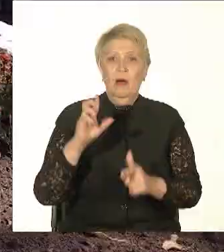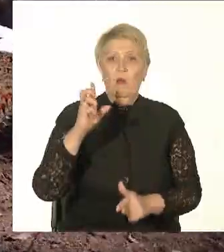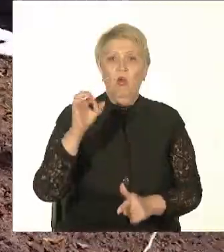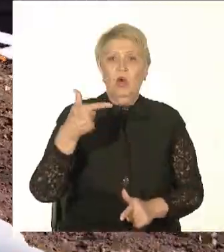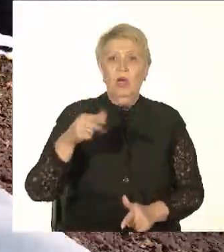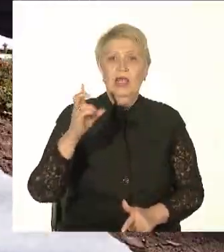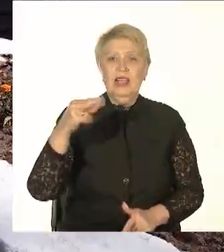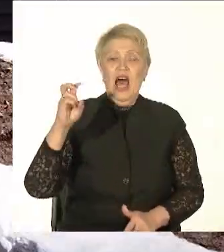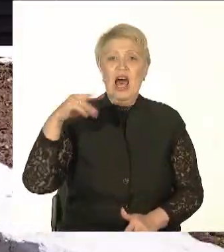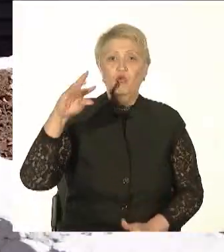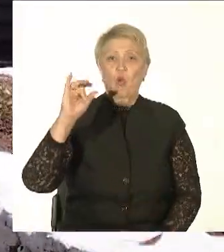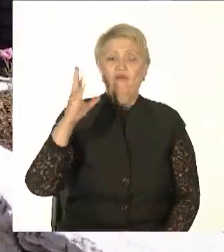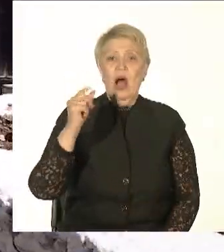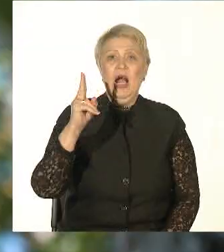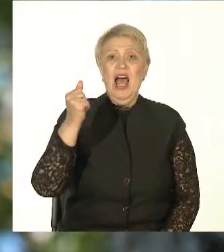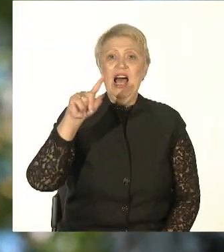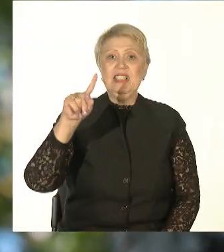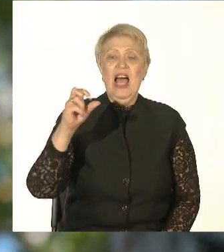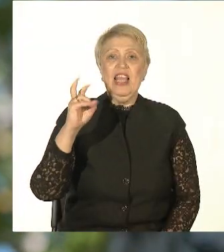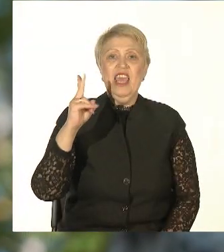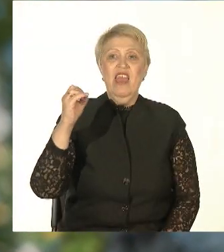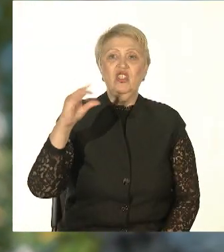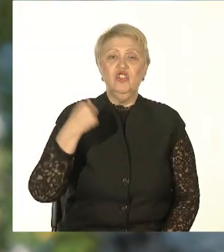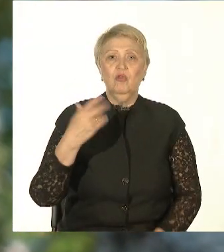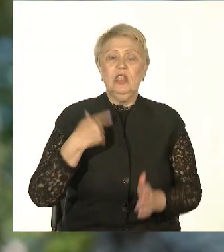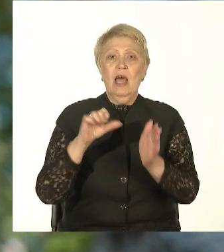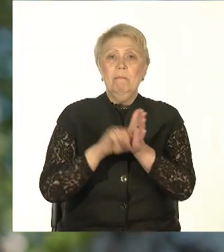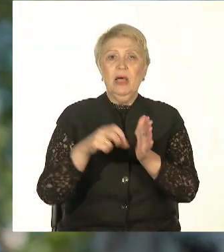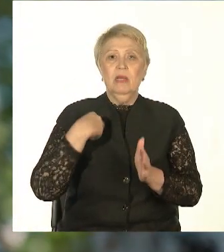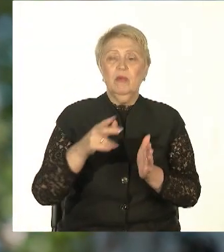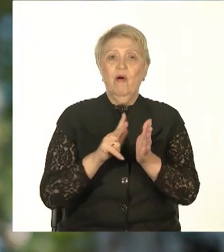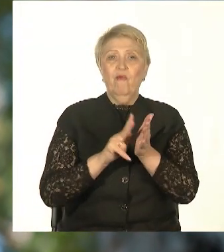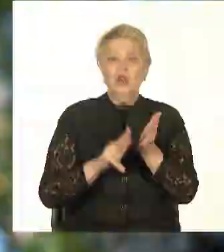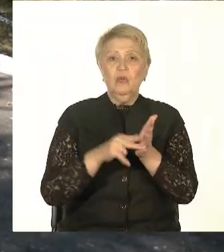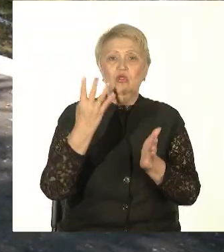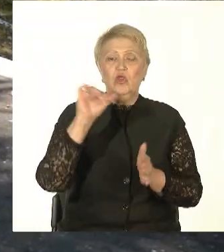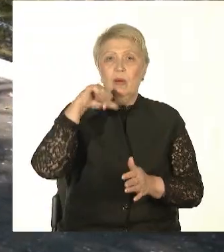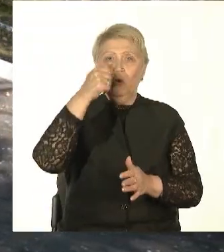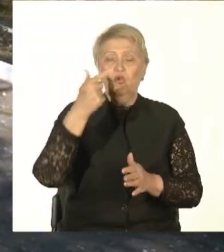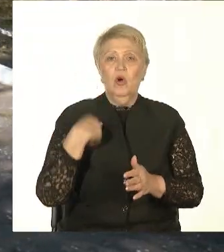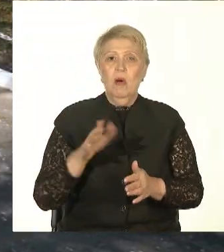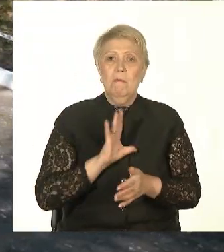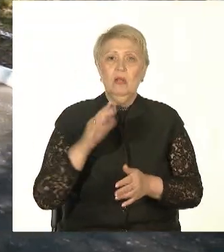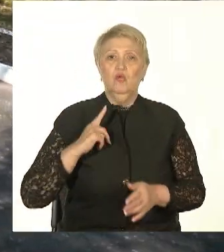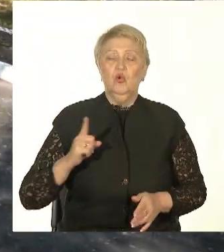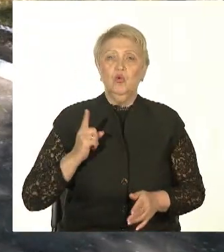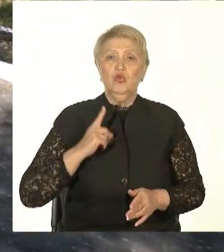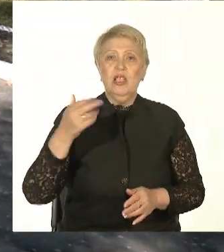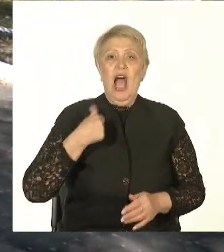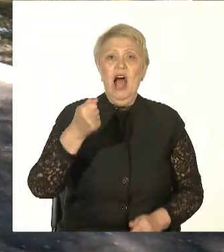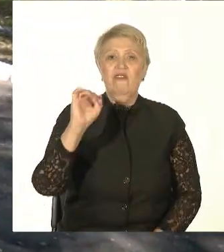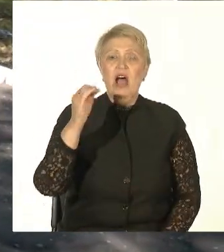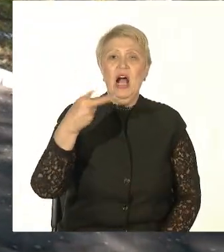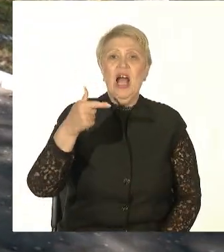в Казакевичево. Майор Богданов погиб в 1984-м, он служил в Афганистане. Был советником командира части